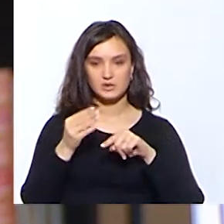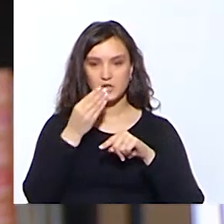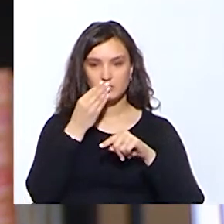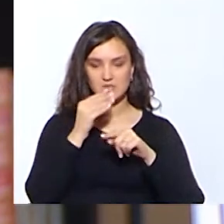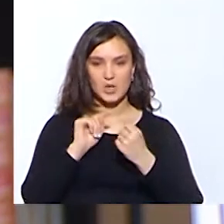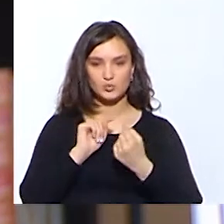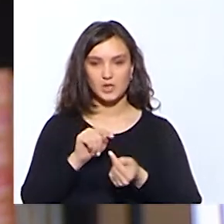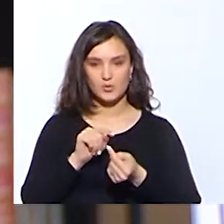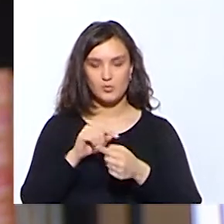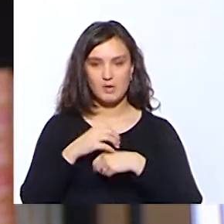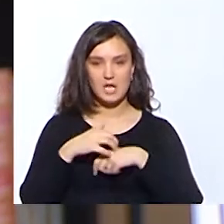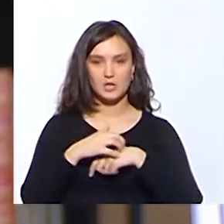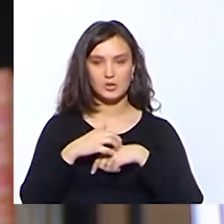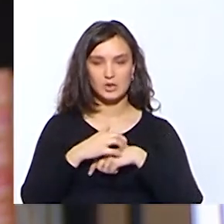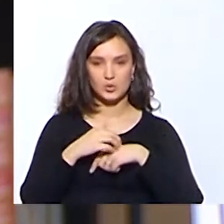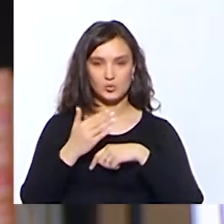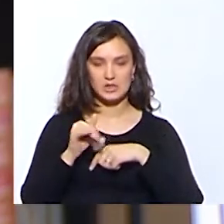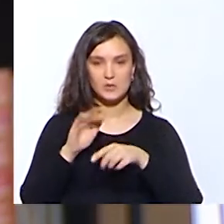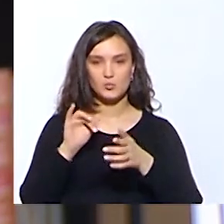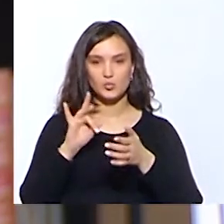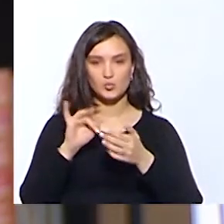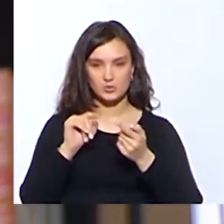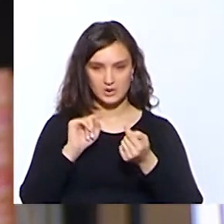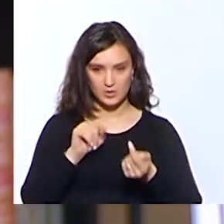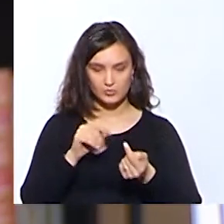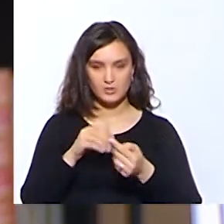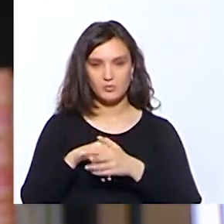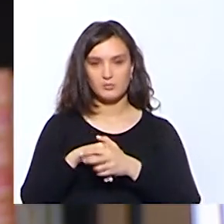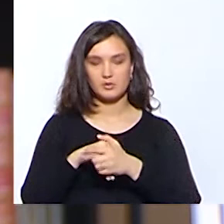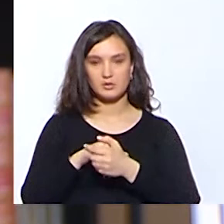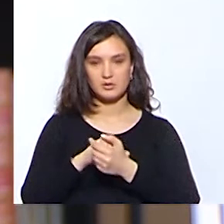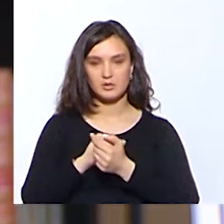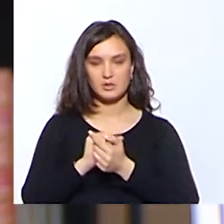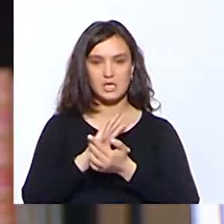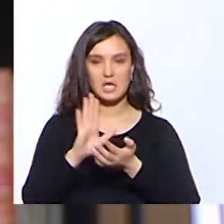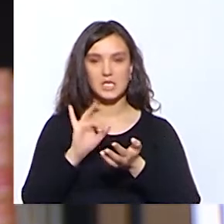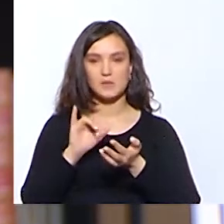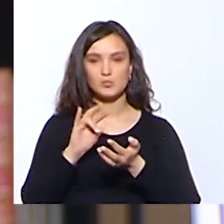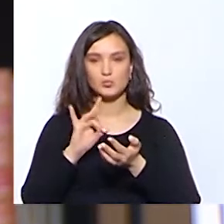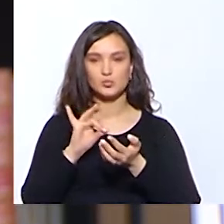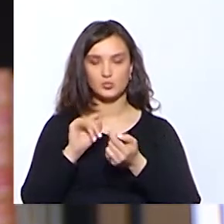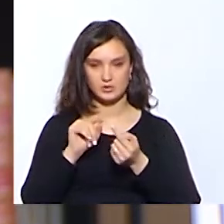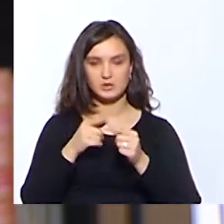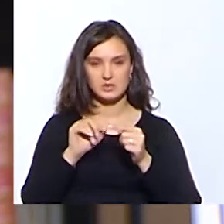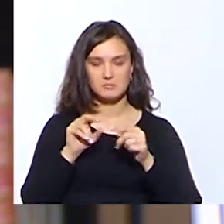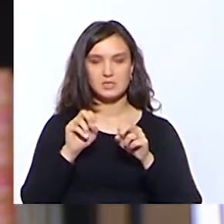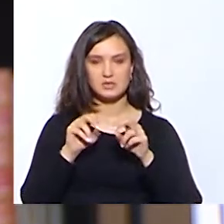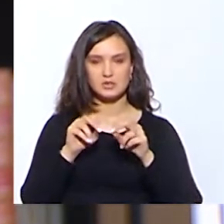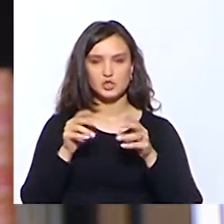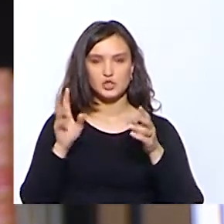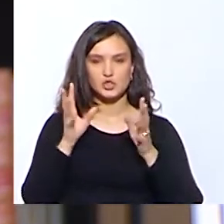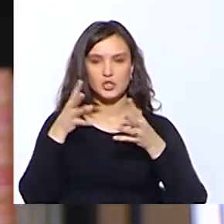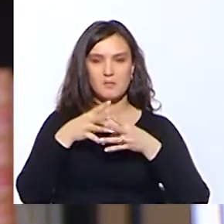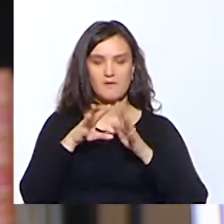საჭმლის აუტანლობა ალერგიული მექანიზმით, იმუნური მექანიზმით, არაიმუნური მექანიზმით და შერეული მექანიზმებით.